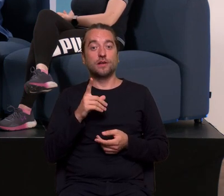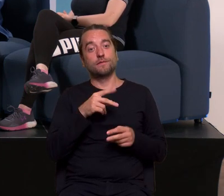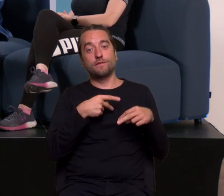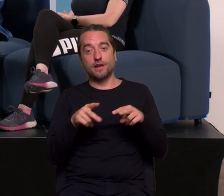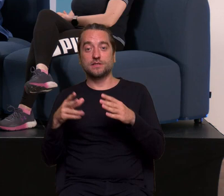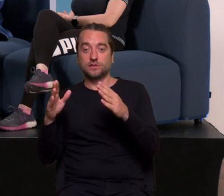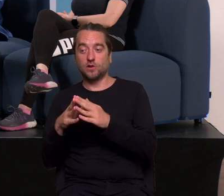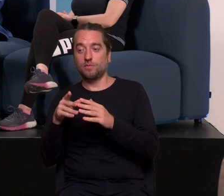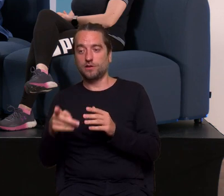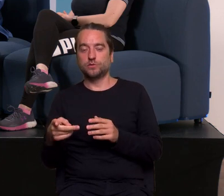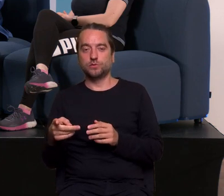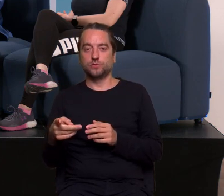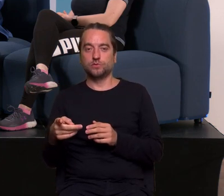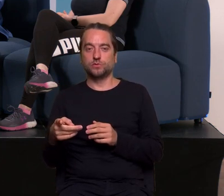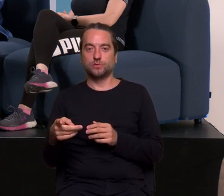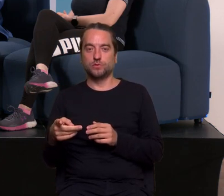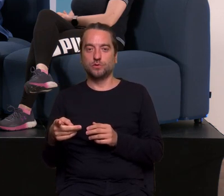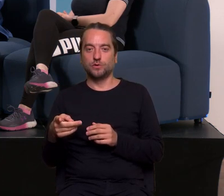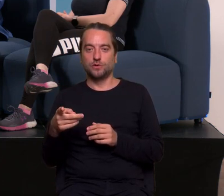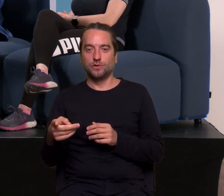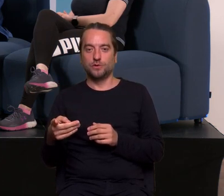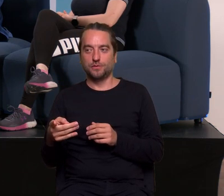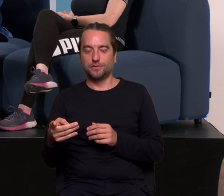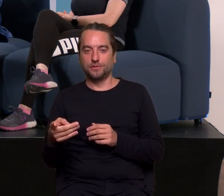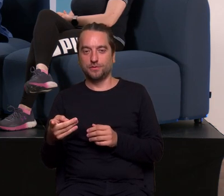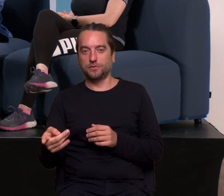wita ją taki właśnie moment.